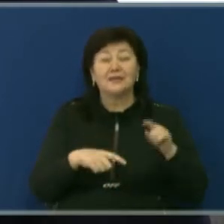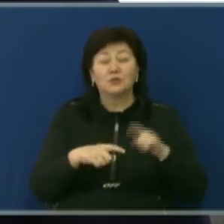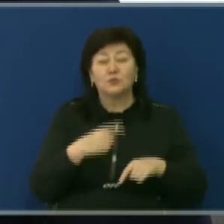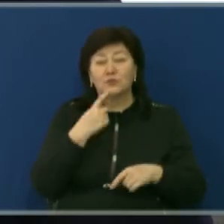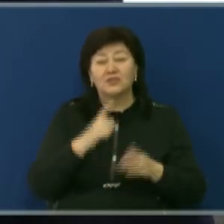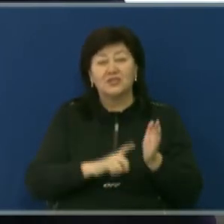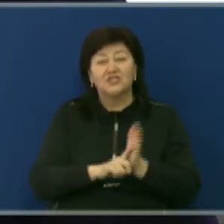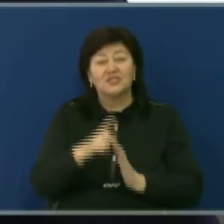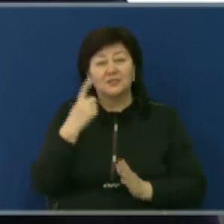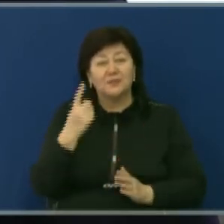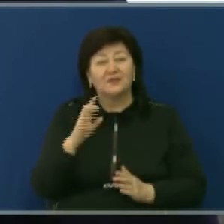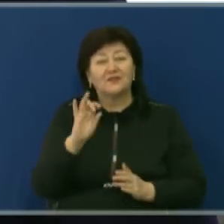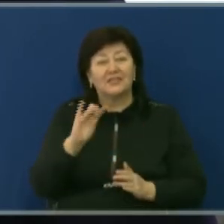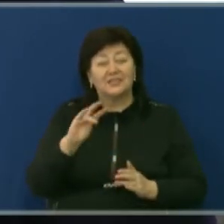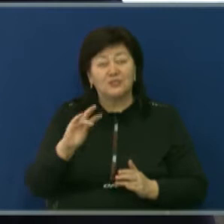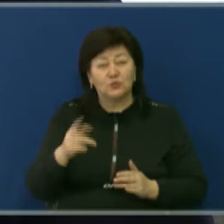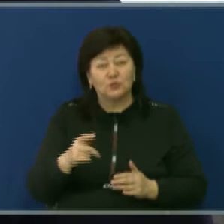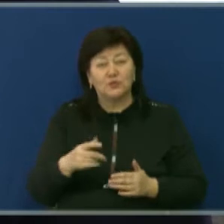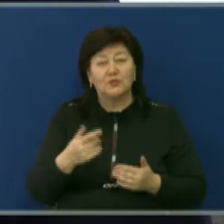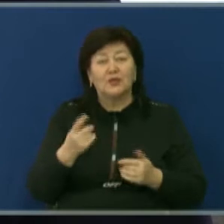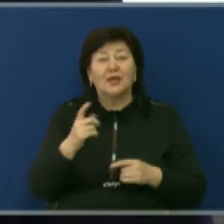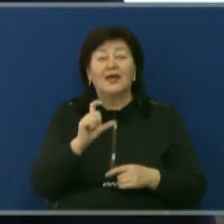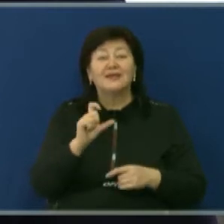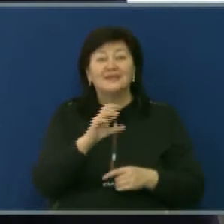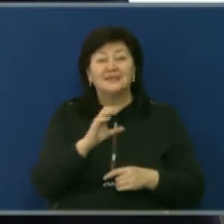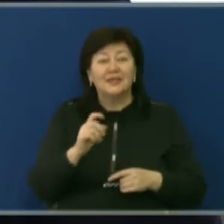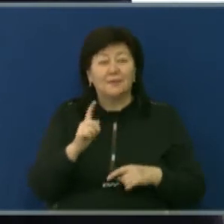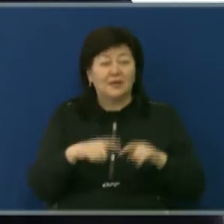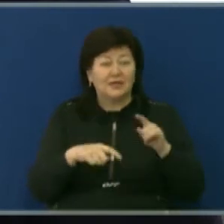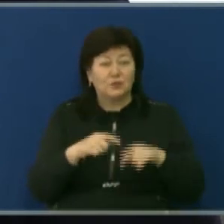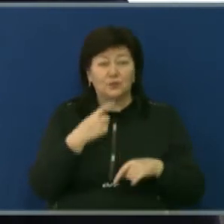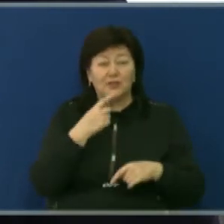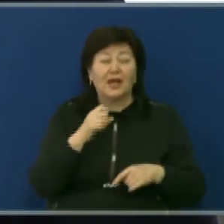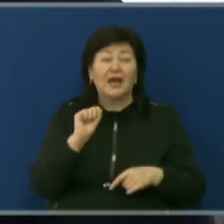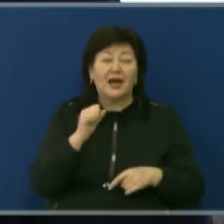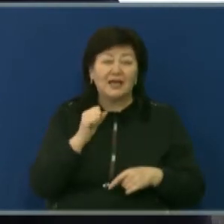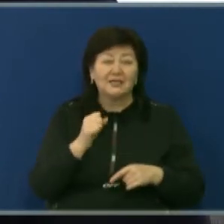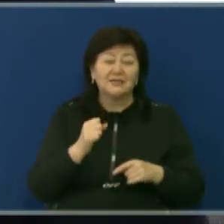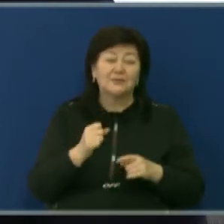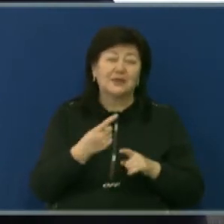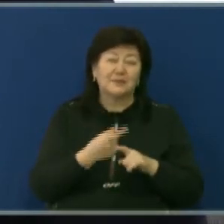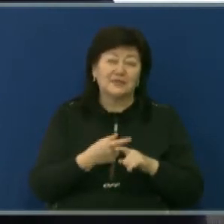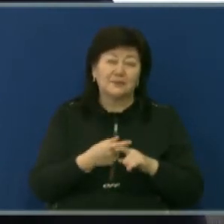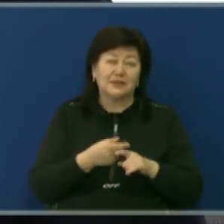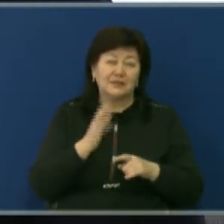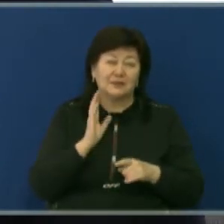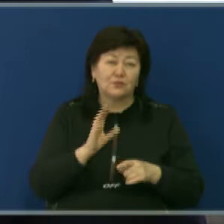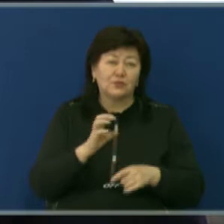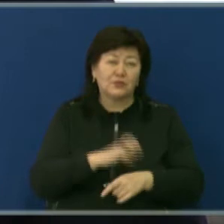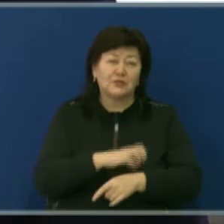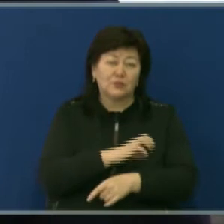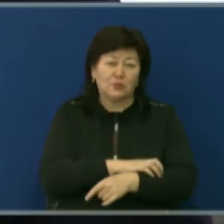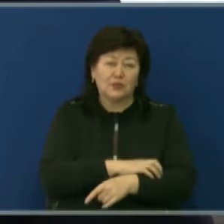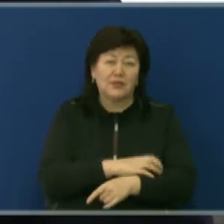и учащиеся также будут писать эссе по родному языку, затем по алгебре начало анализа контрольную работу,